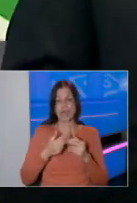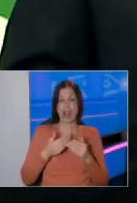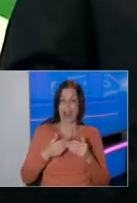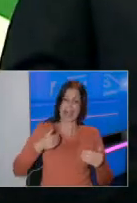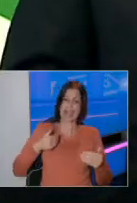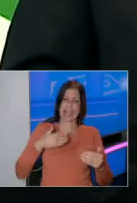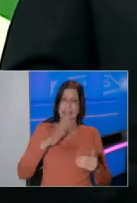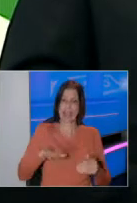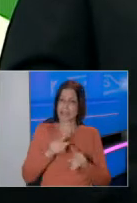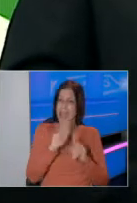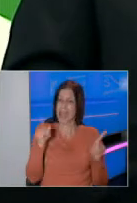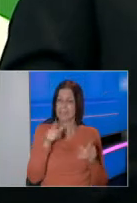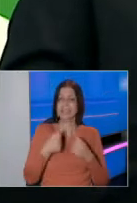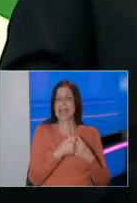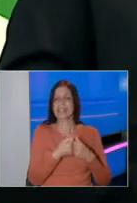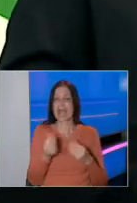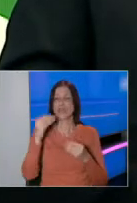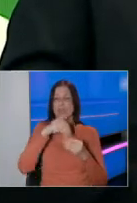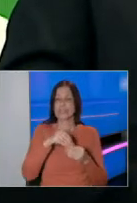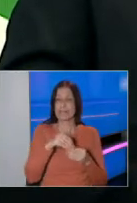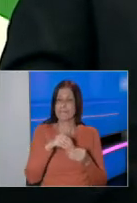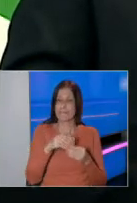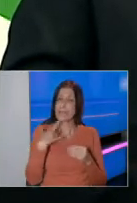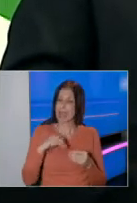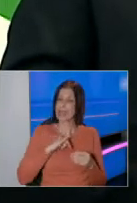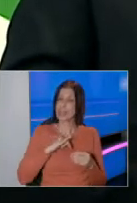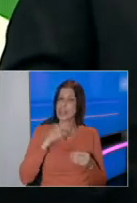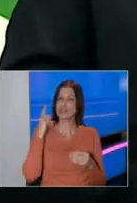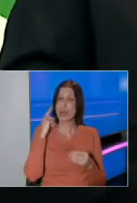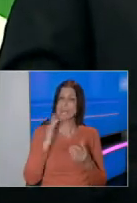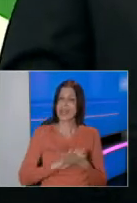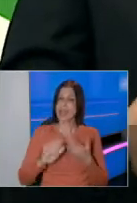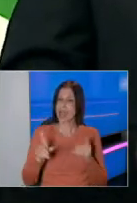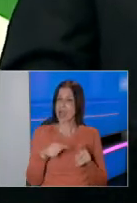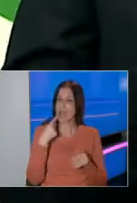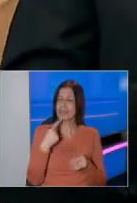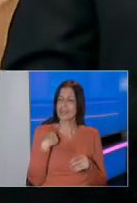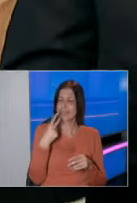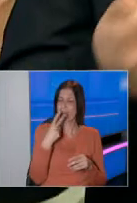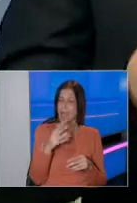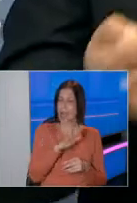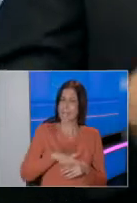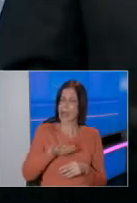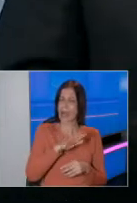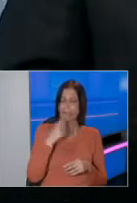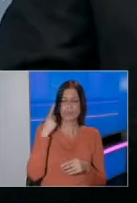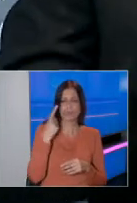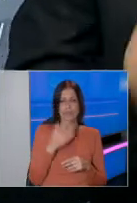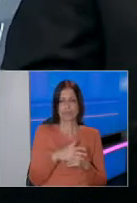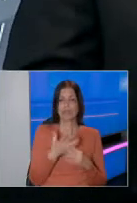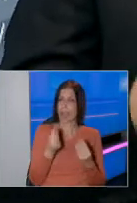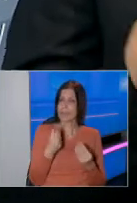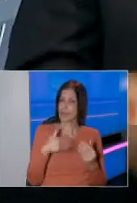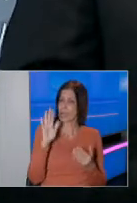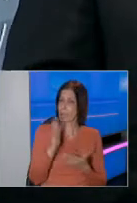וזה אתגר נוסף. דווקא היה מעניין אותי לשמוע בהתחלה, כפי שאמרת, שנראה לך שהמערכת, או את יודעת לומר שהמערכת הרבה